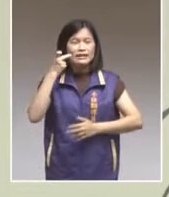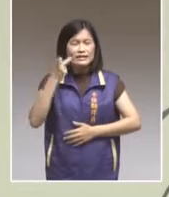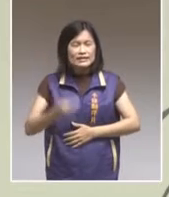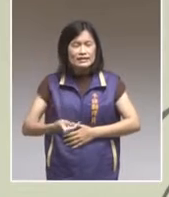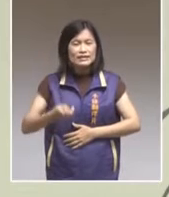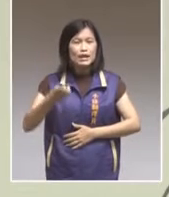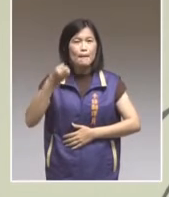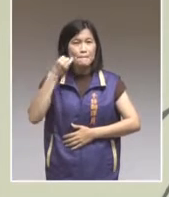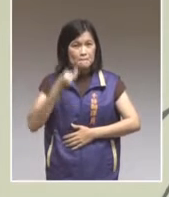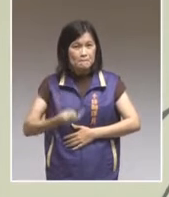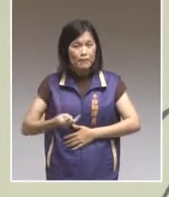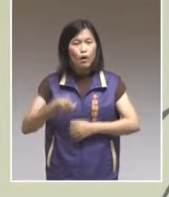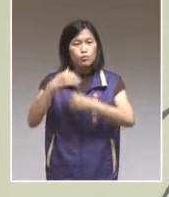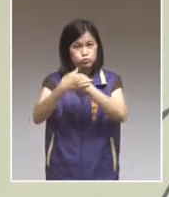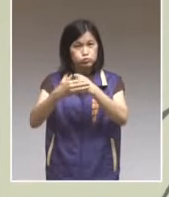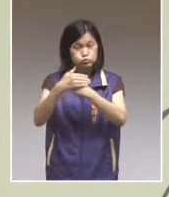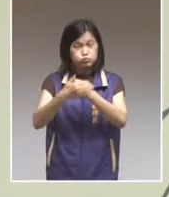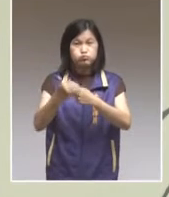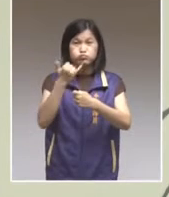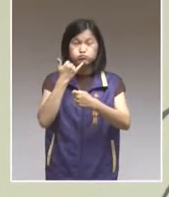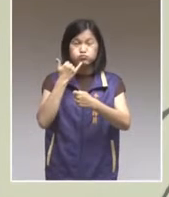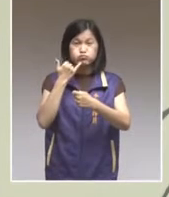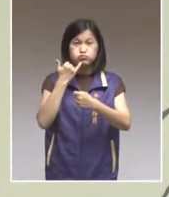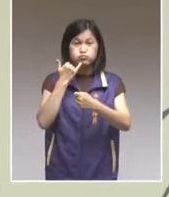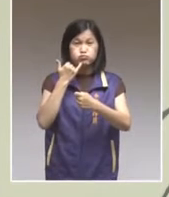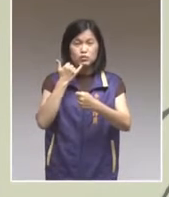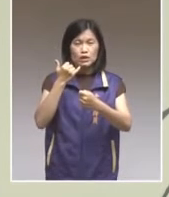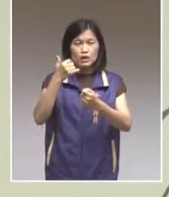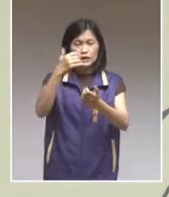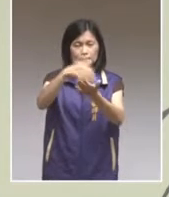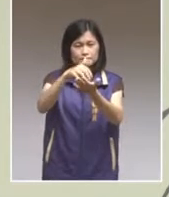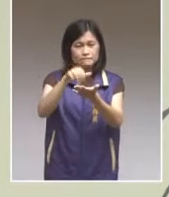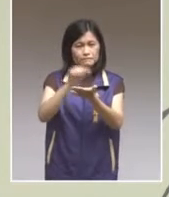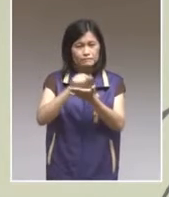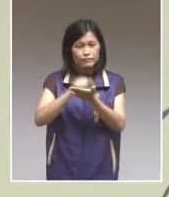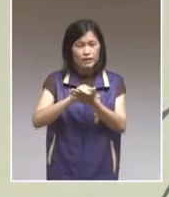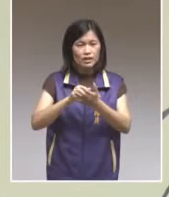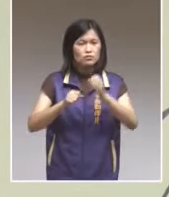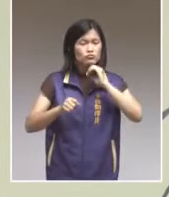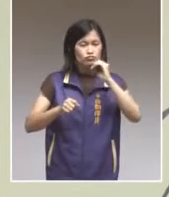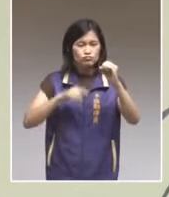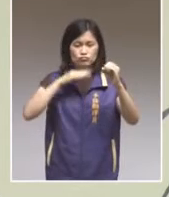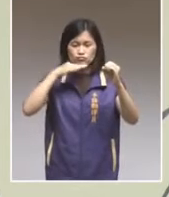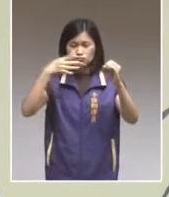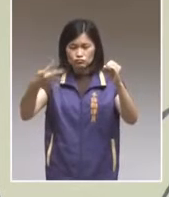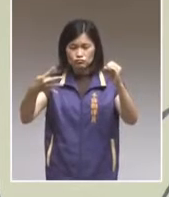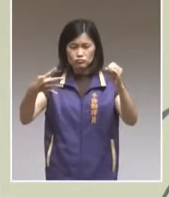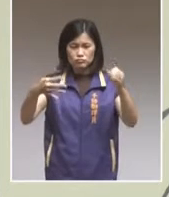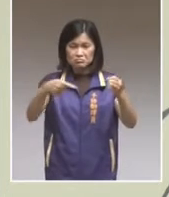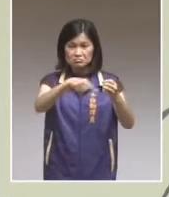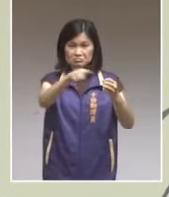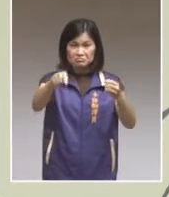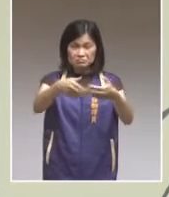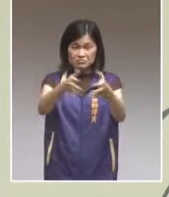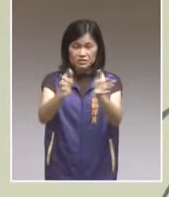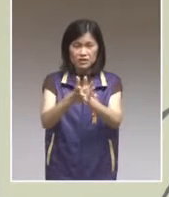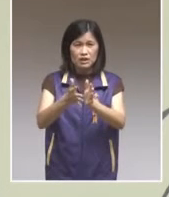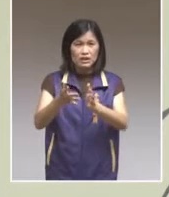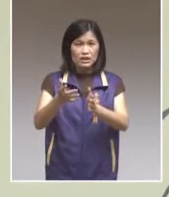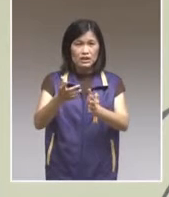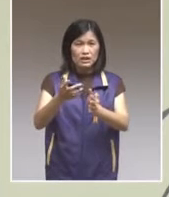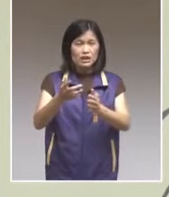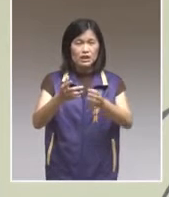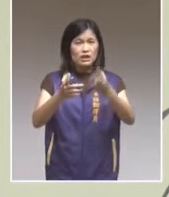妹妹。那根据统计，0到4岁的族群在上个月内政部的统